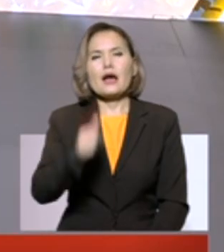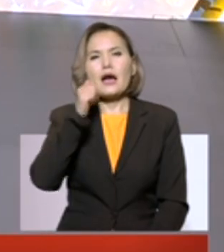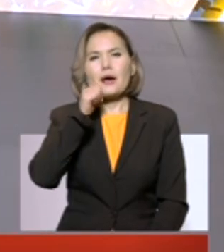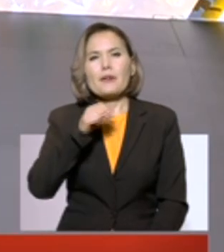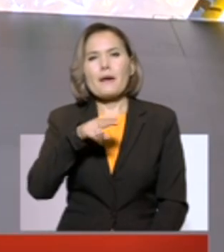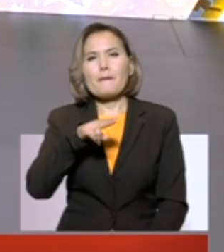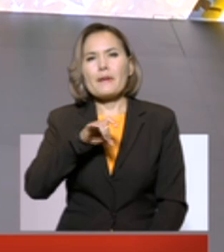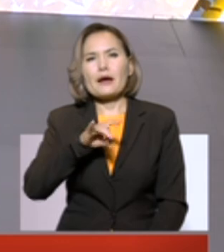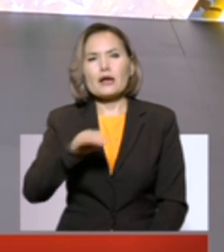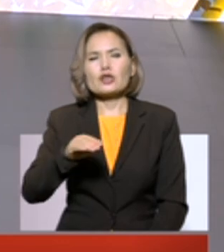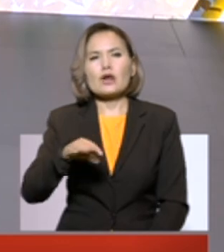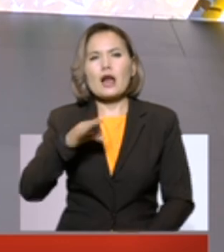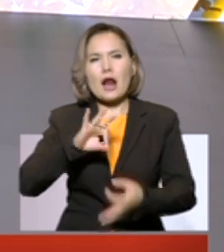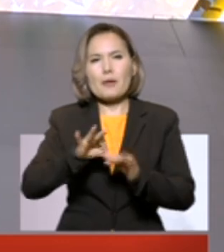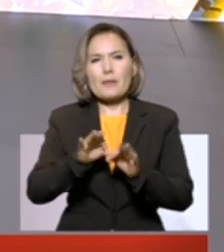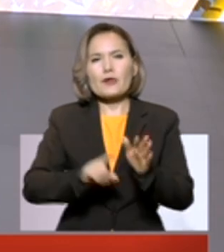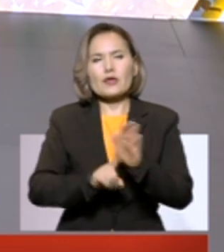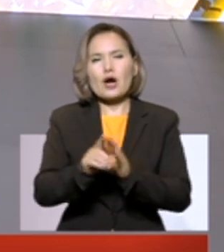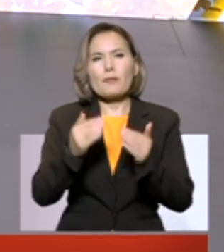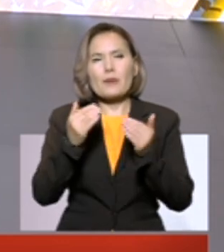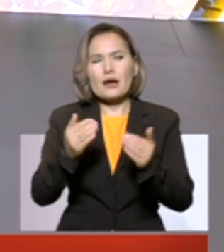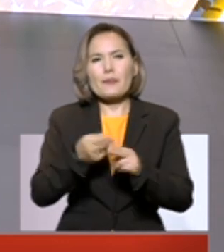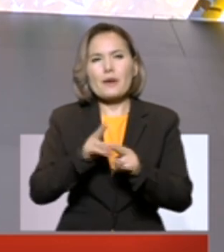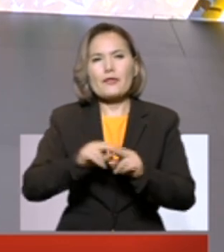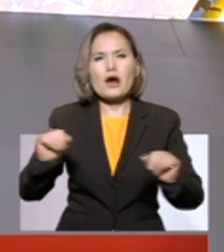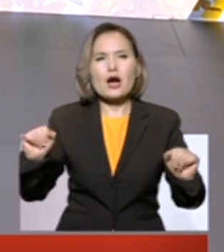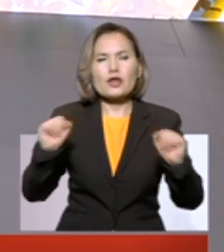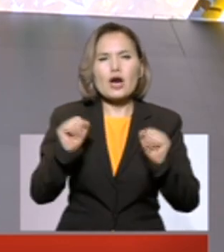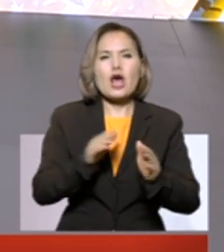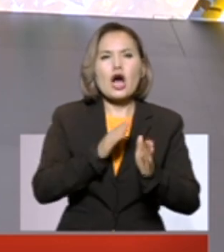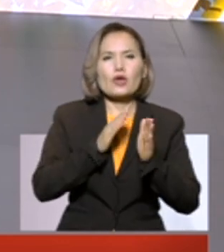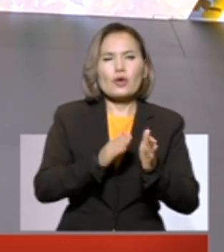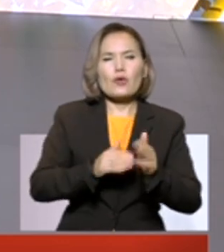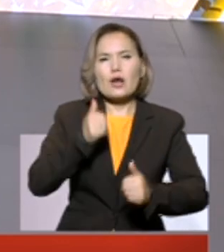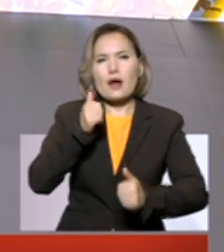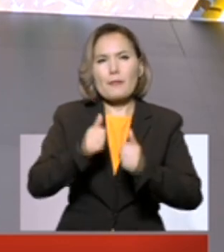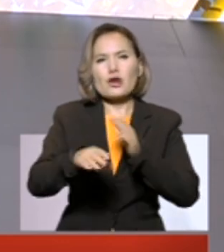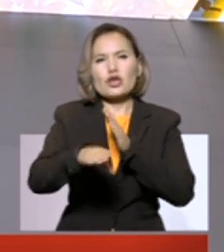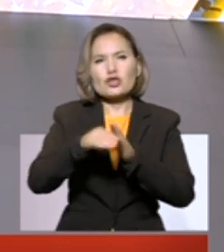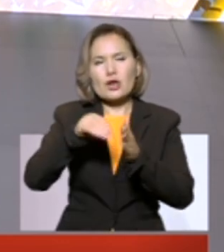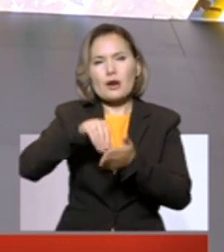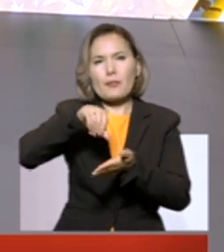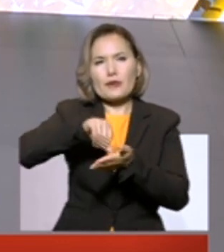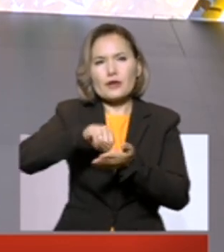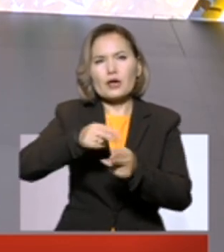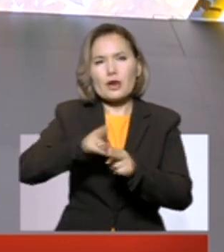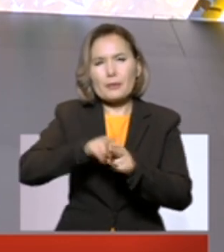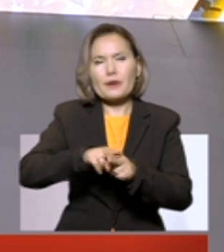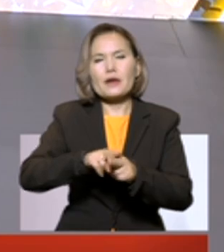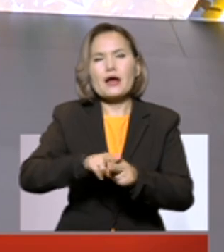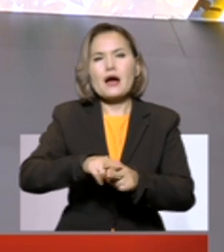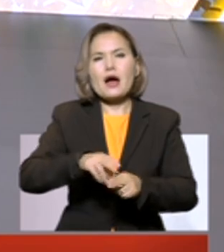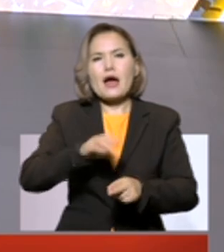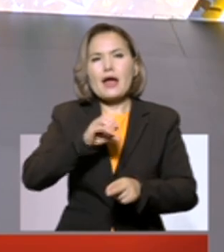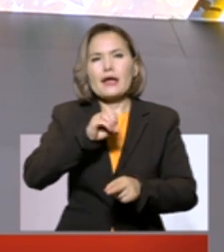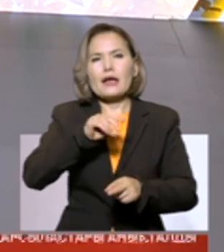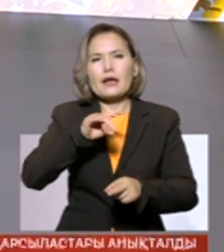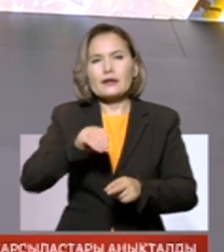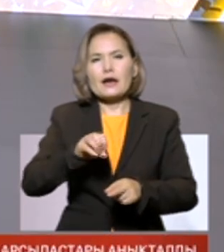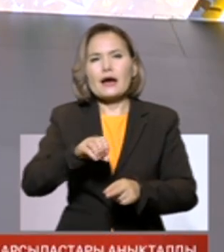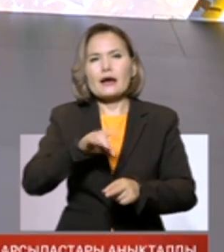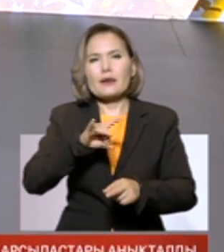Ертең Париж олимпиадасы басталады. Бүгін теннисшілер және дзюдошылар арасында жеребе тартылады. Тиісінше отандасымыз Елена Рыбакина